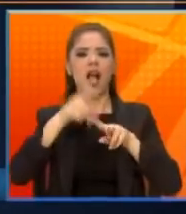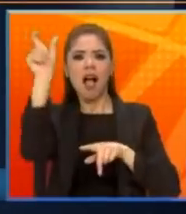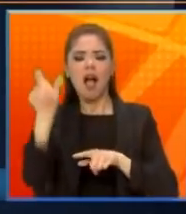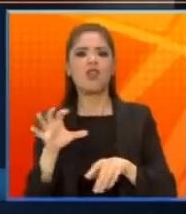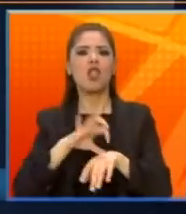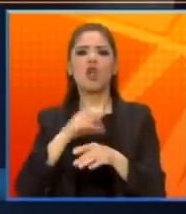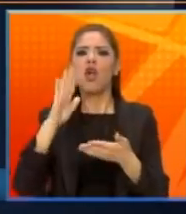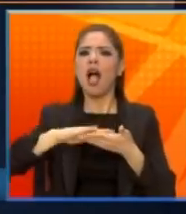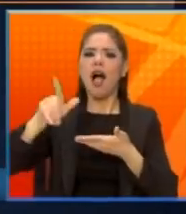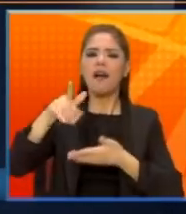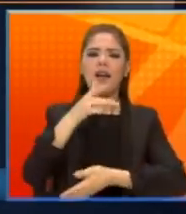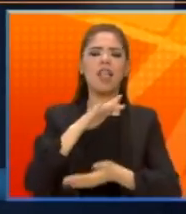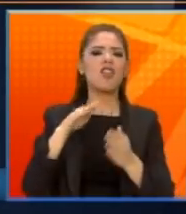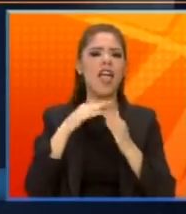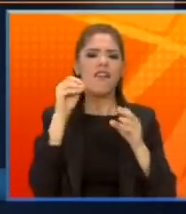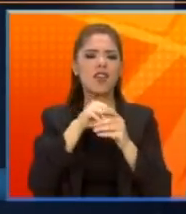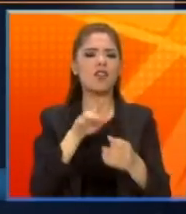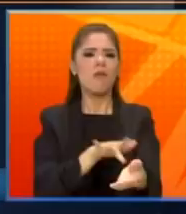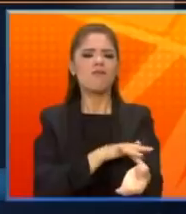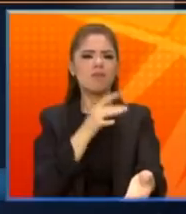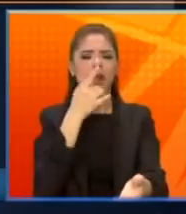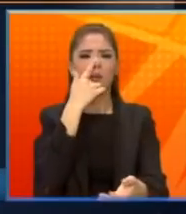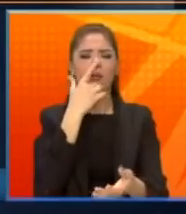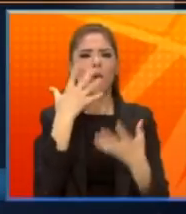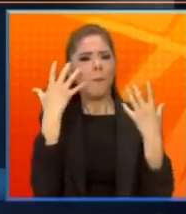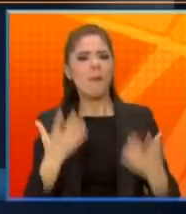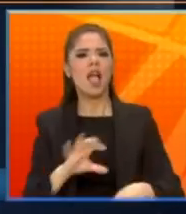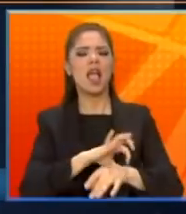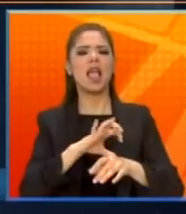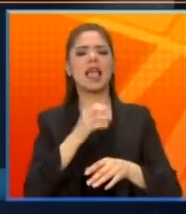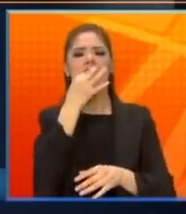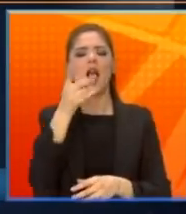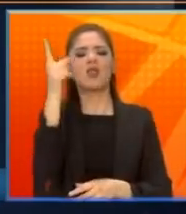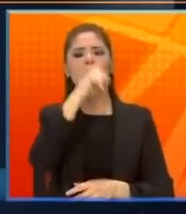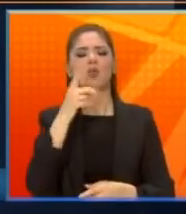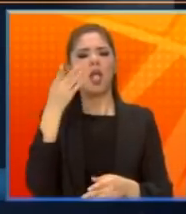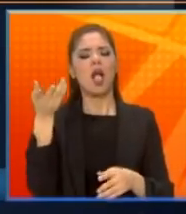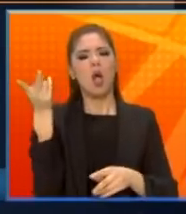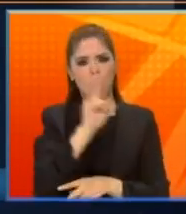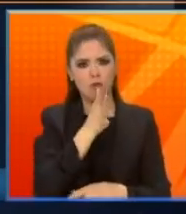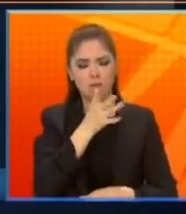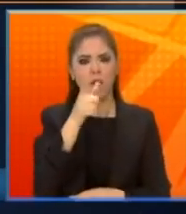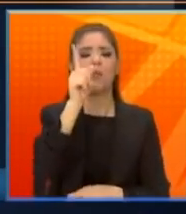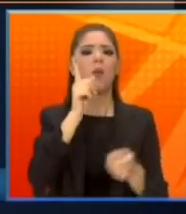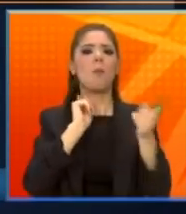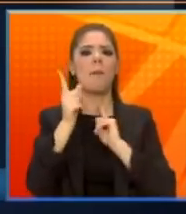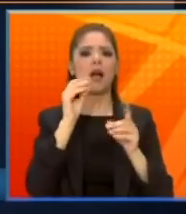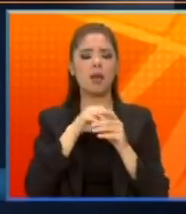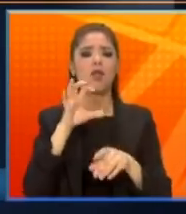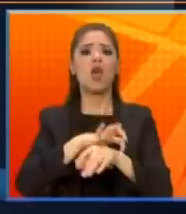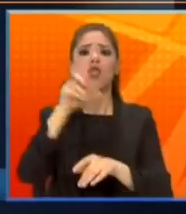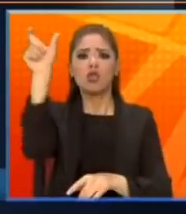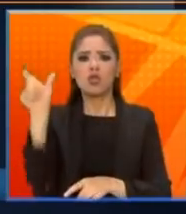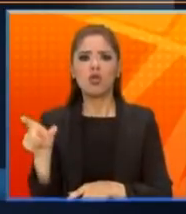doktor arkadaşının evinde damar yolundan aldığı bir anestezi ilacı yüzünden hayatını kaybetmişti. İşte o dava kapsamında katil zanlısı